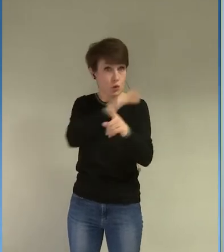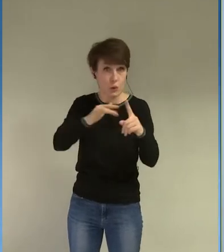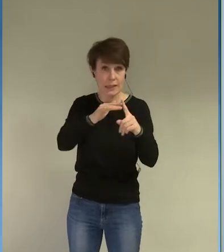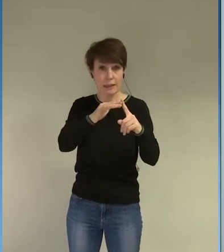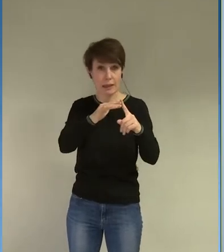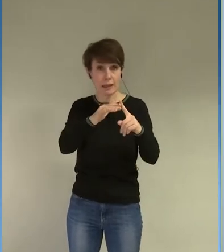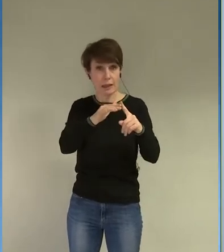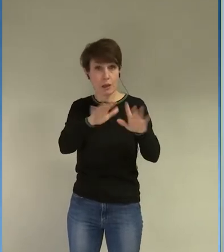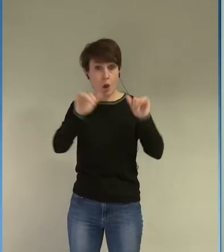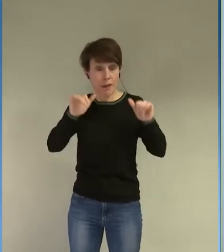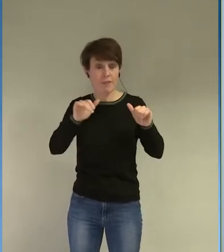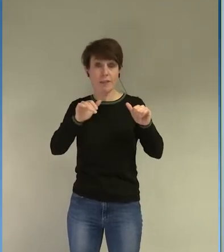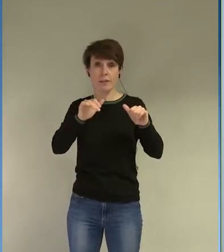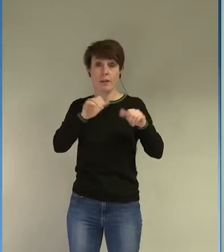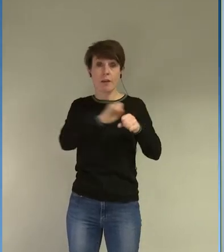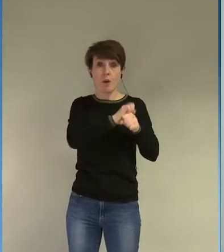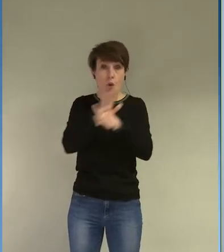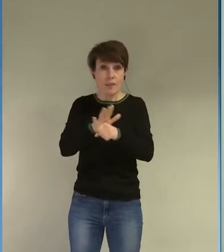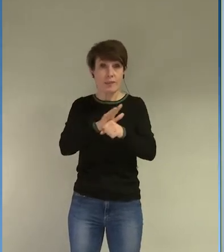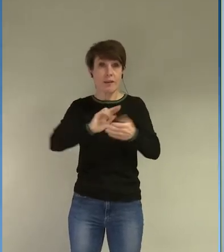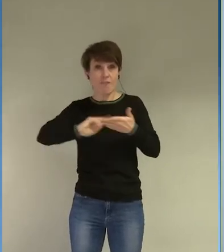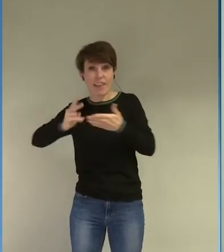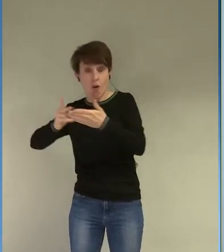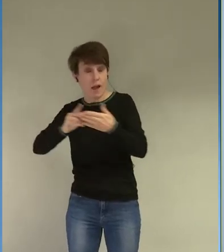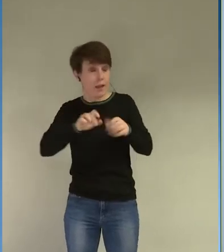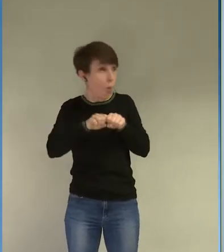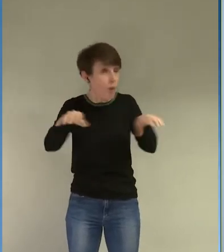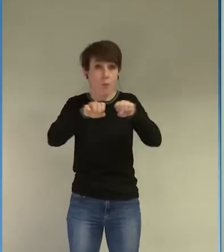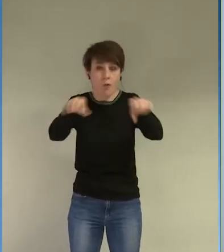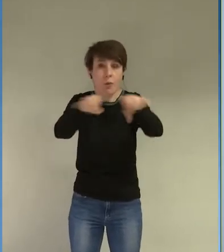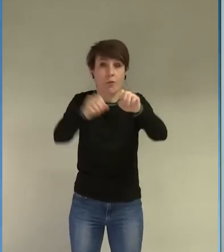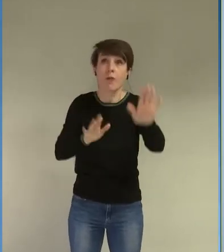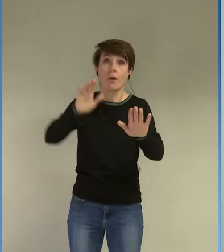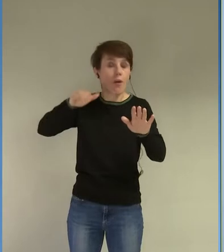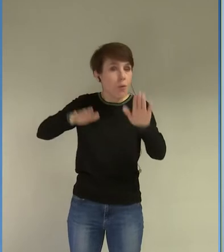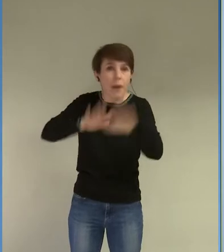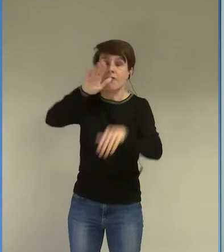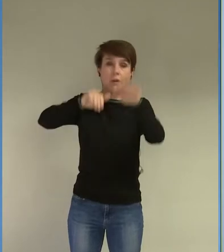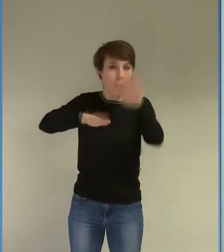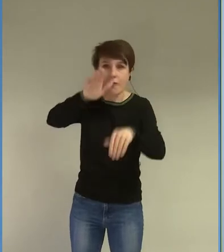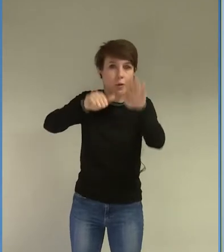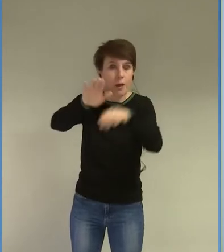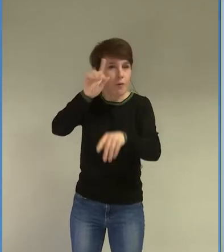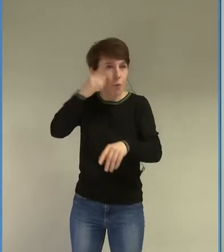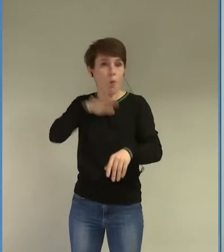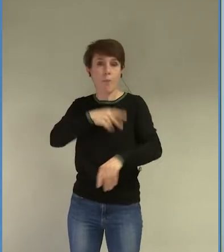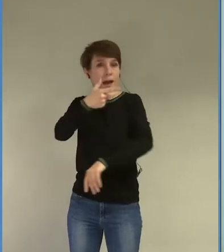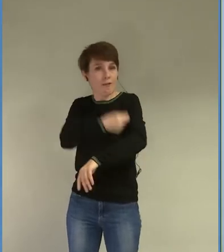de variantes susceptible de durer aussi longtemps une marchandise